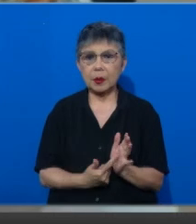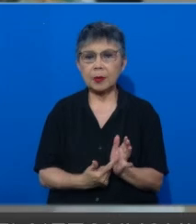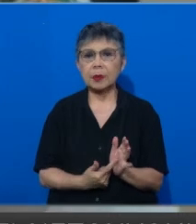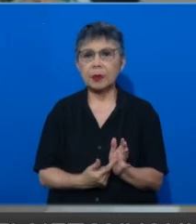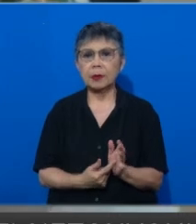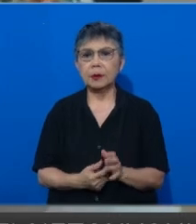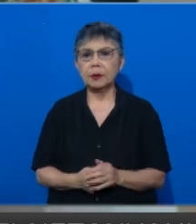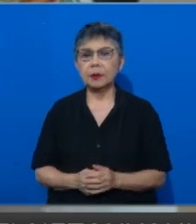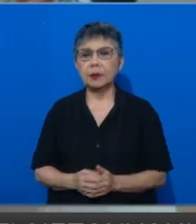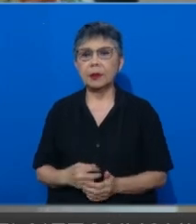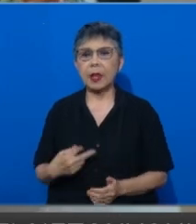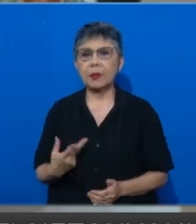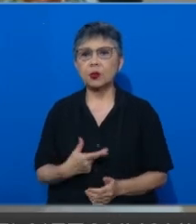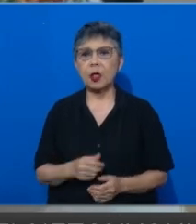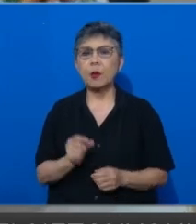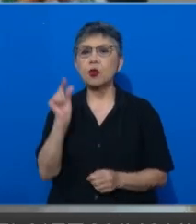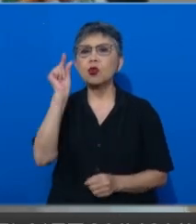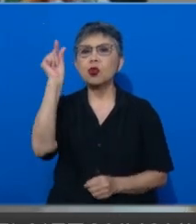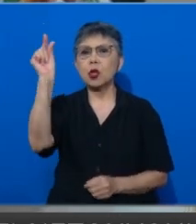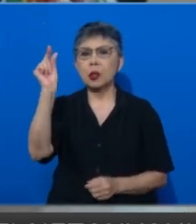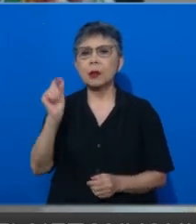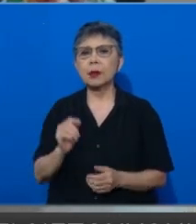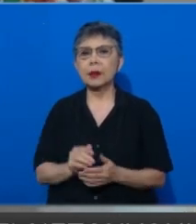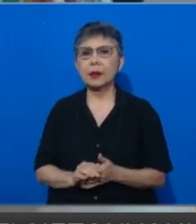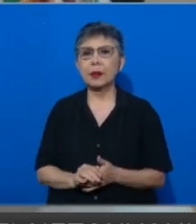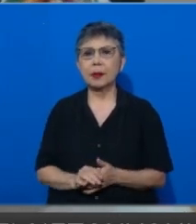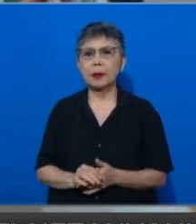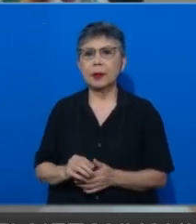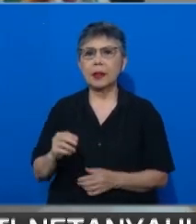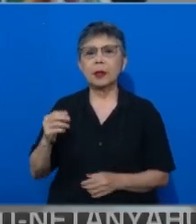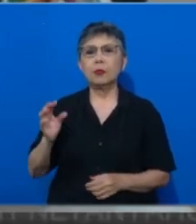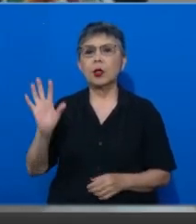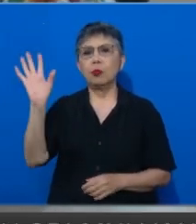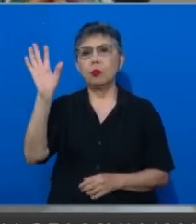sudah mengusulkan kepada PJ